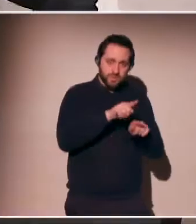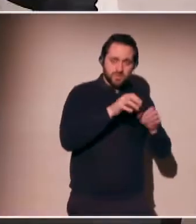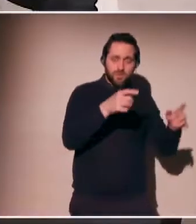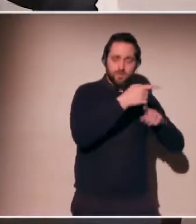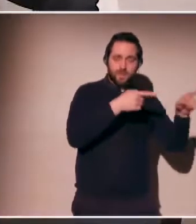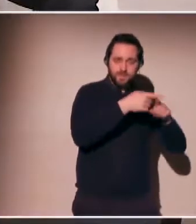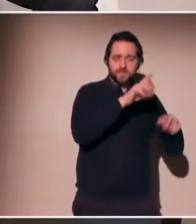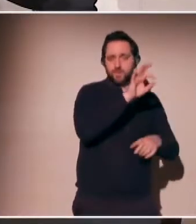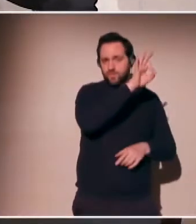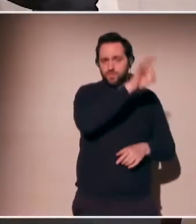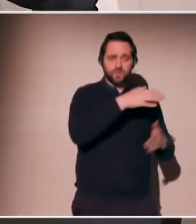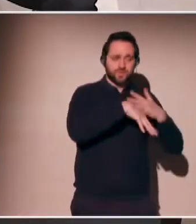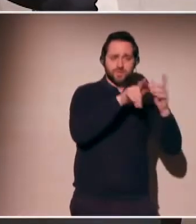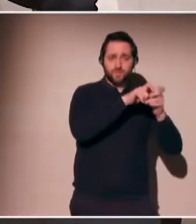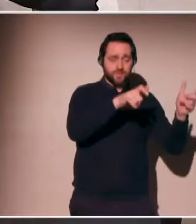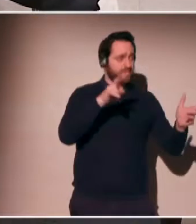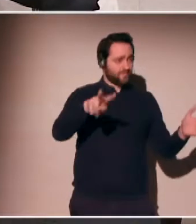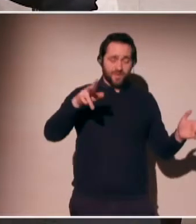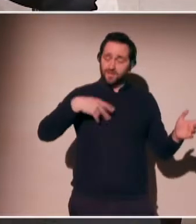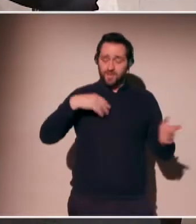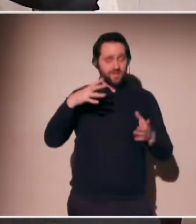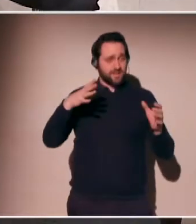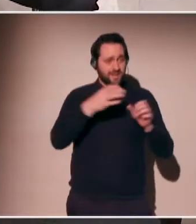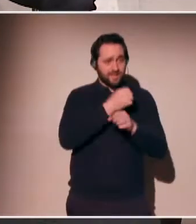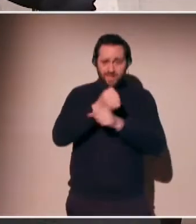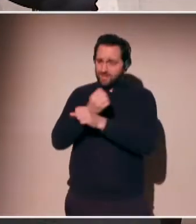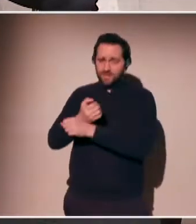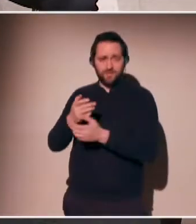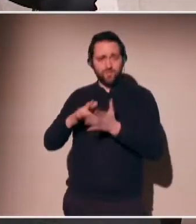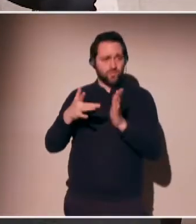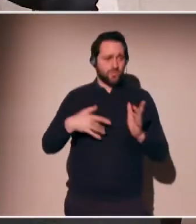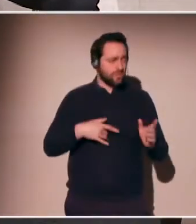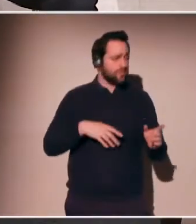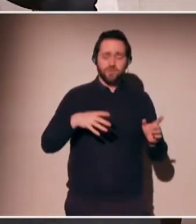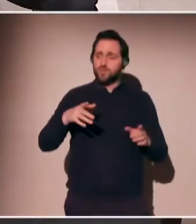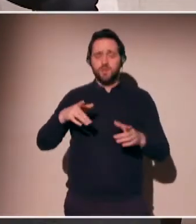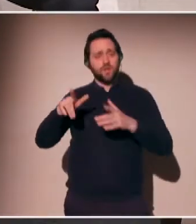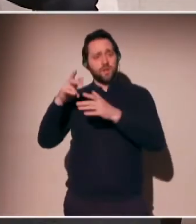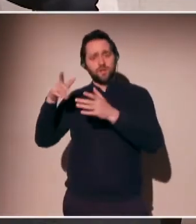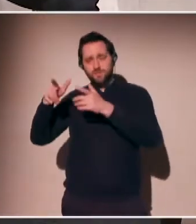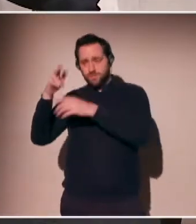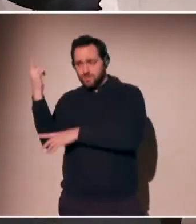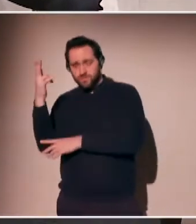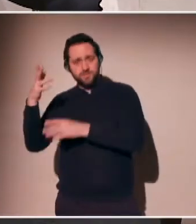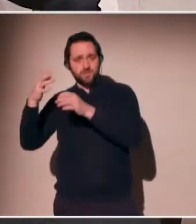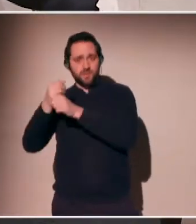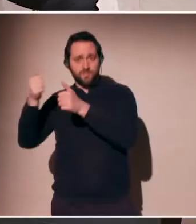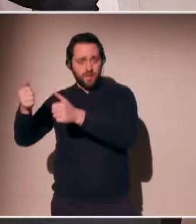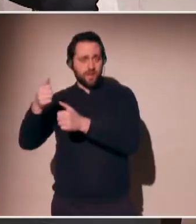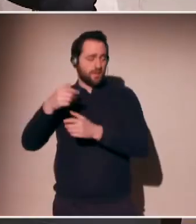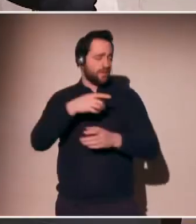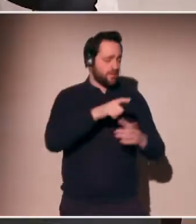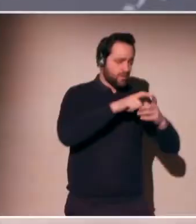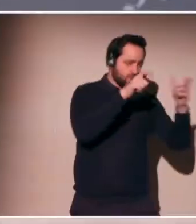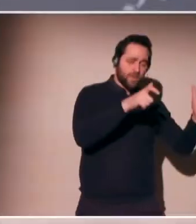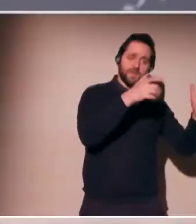monde. C'est vraiment win-win-win au sens où c'est win pour l'entreprise, c'est win pour l'institution qui les emploie et c'est win pour la chercheuse ou le